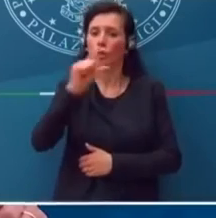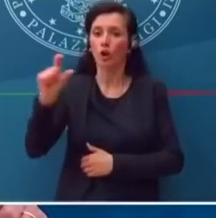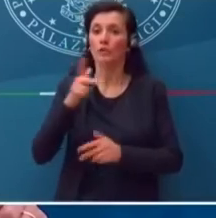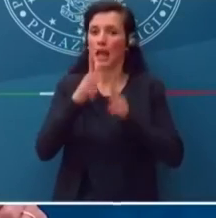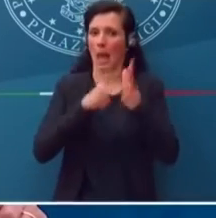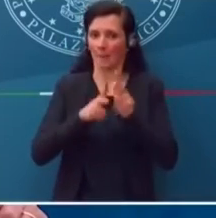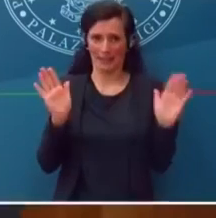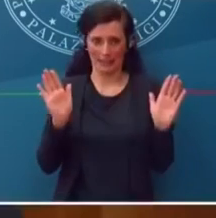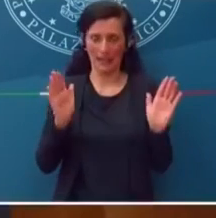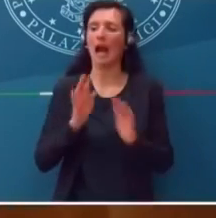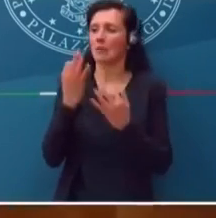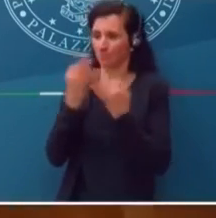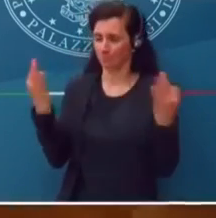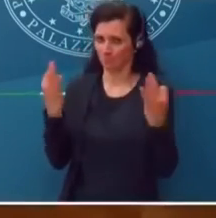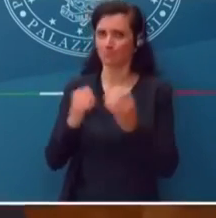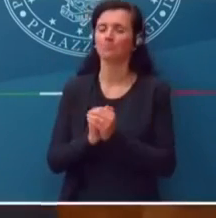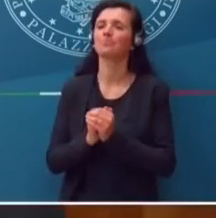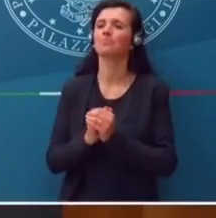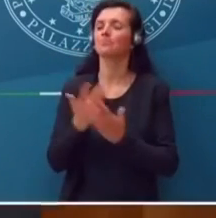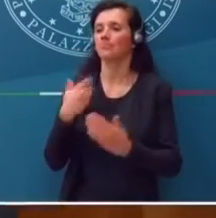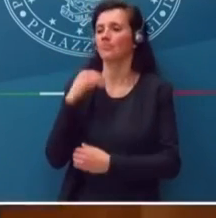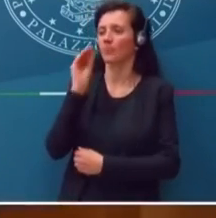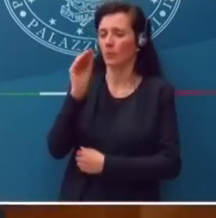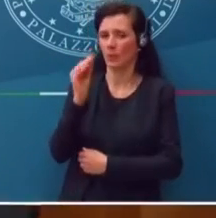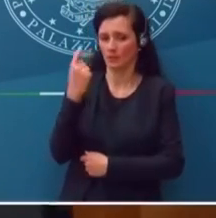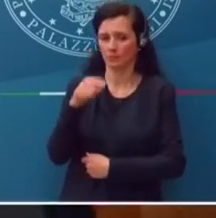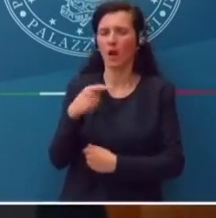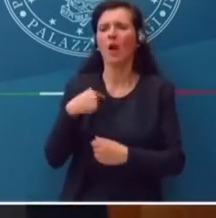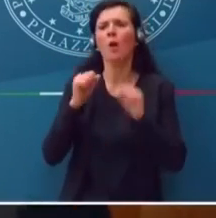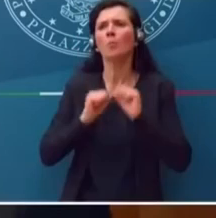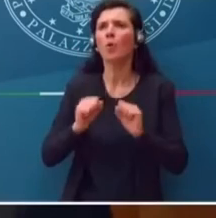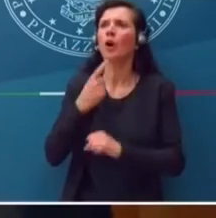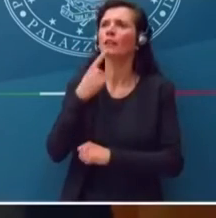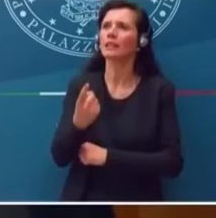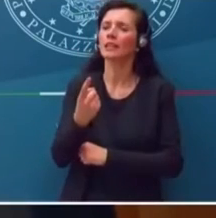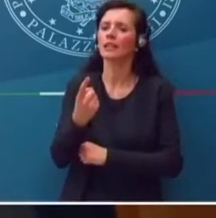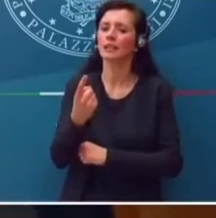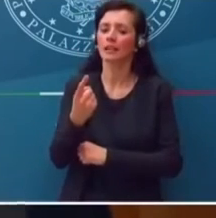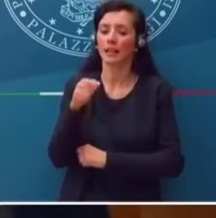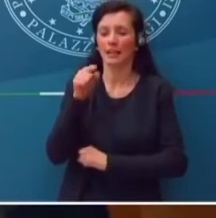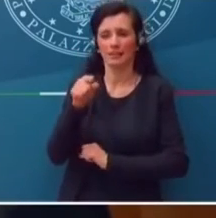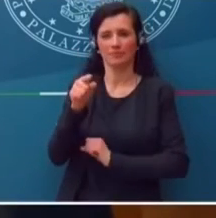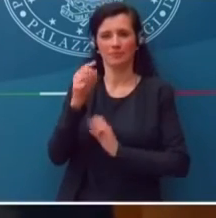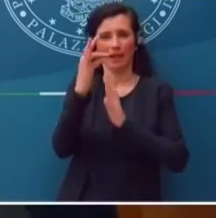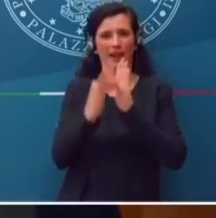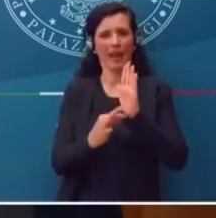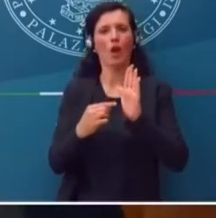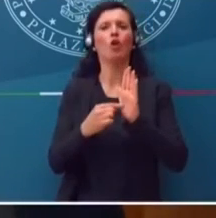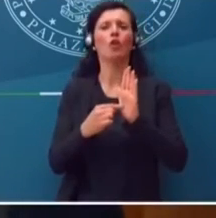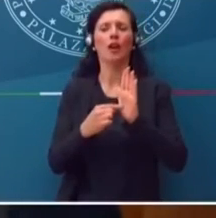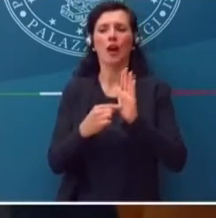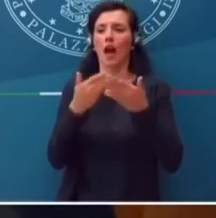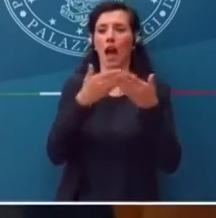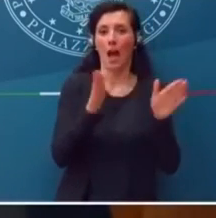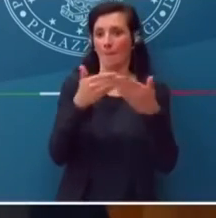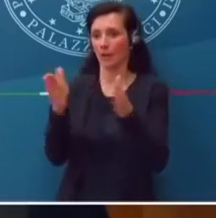Perfetto. Dire. Però quello che volevo chiedere è questo. Diciamo, possiamo dire quindi che questa regola delle riaperture, quindi che